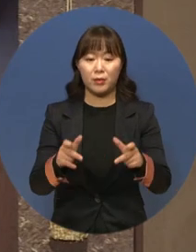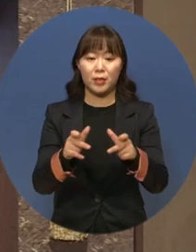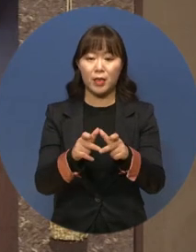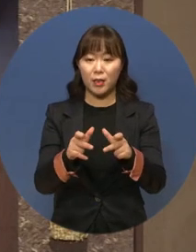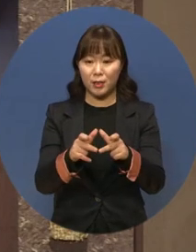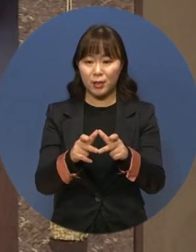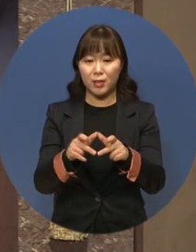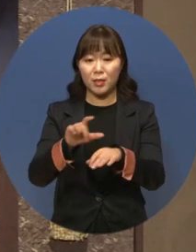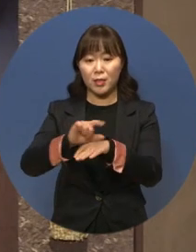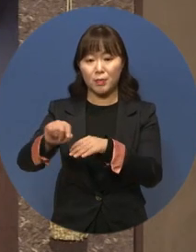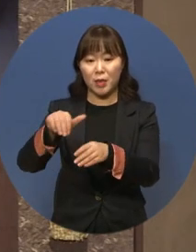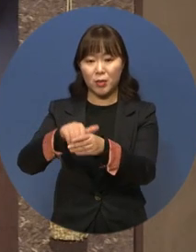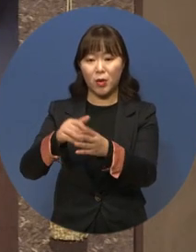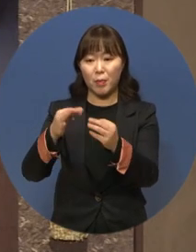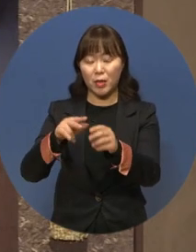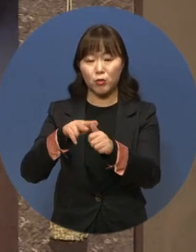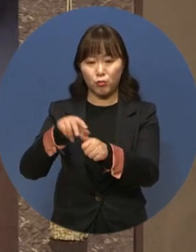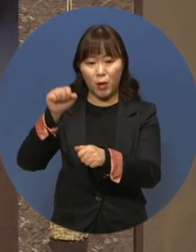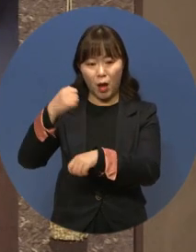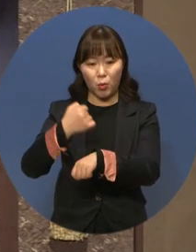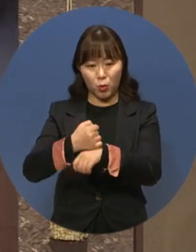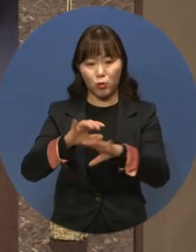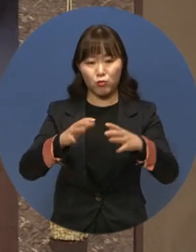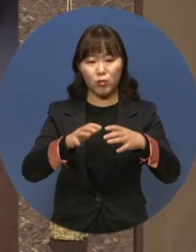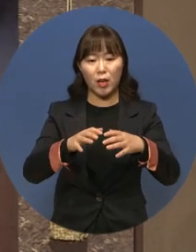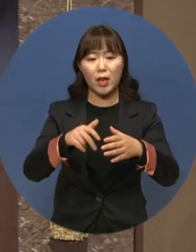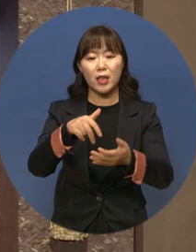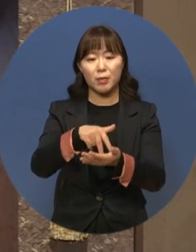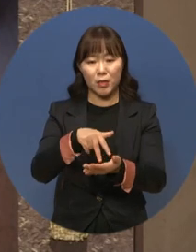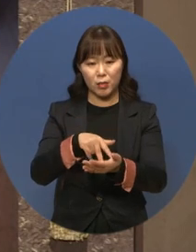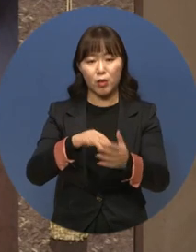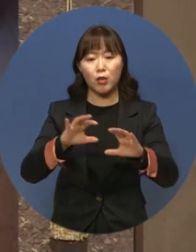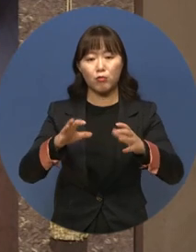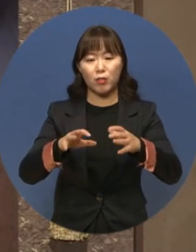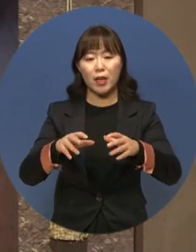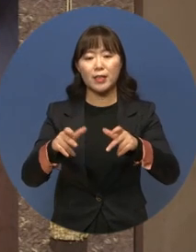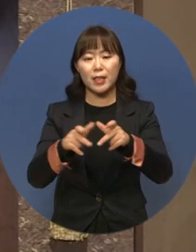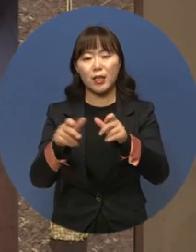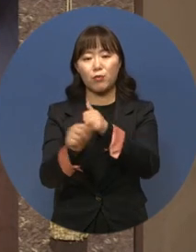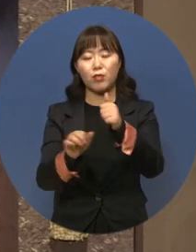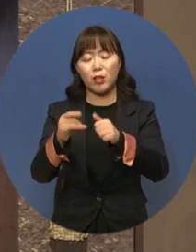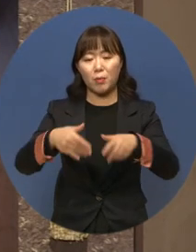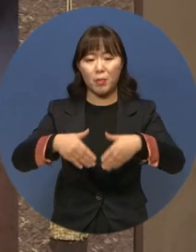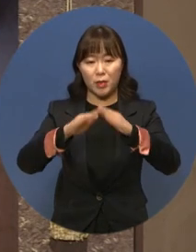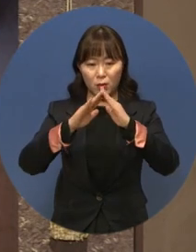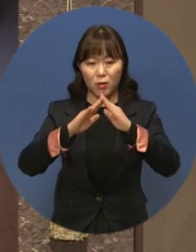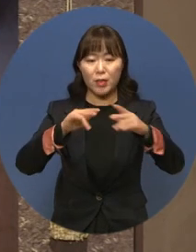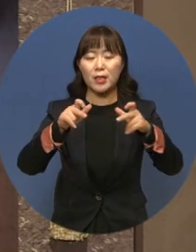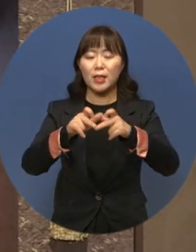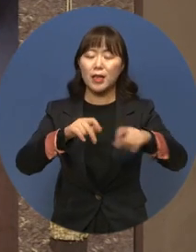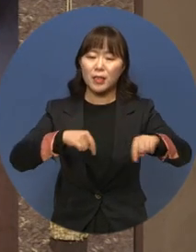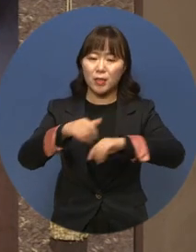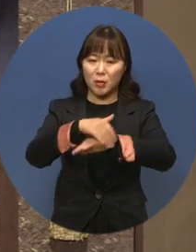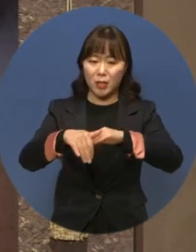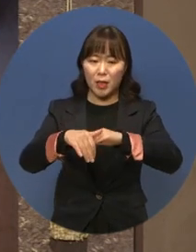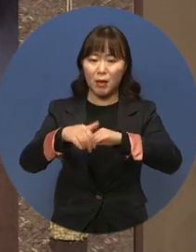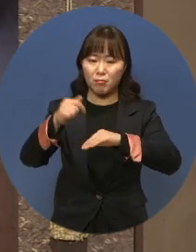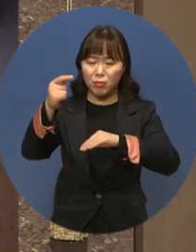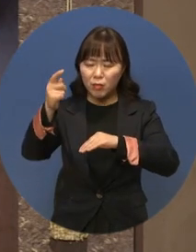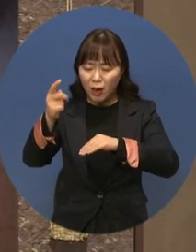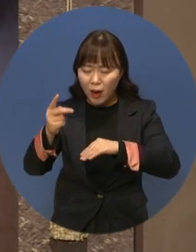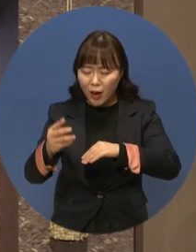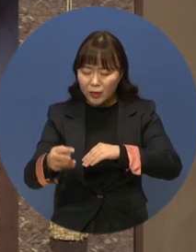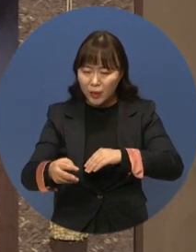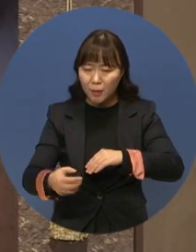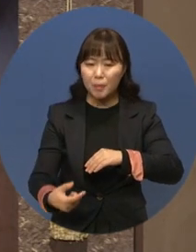장애인들이 지방선거에 많이 나가고 그리고 국가장애인위원회가 꼭 설치돼서 장애인 정책들이 하나 둘씩 속도감